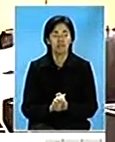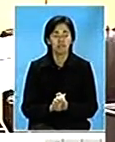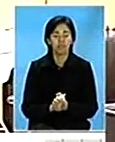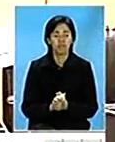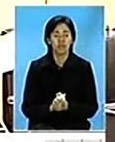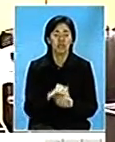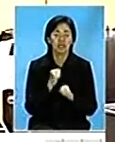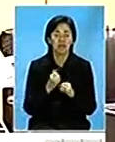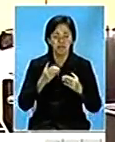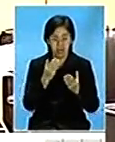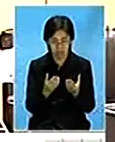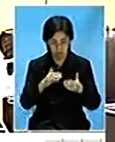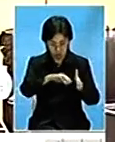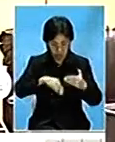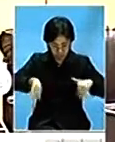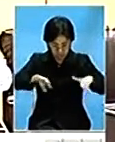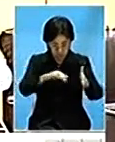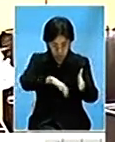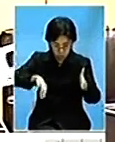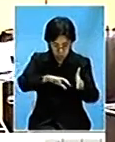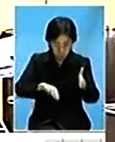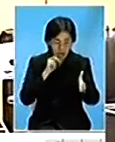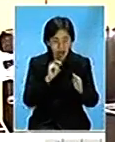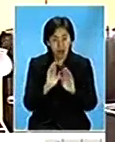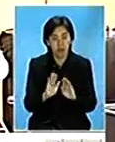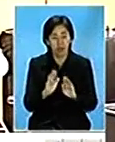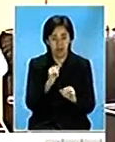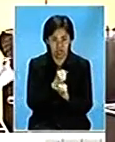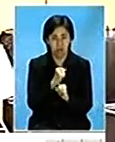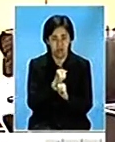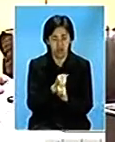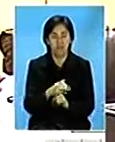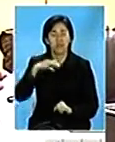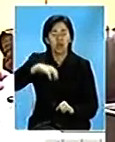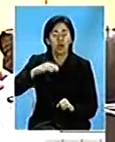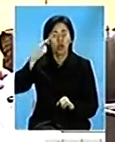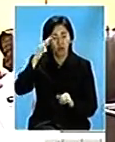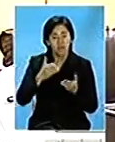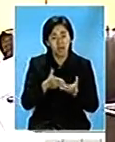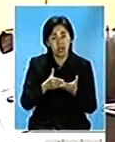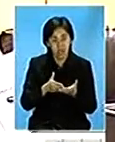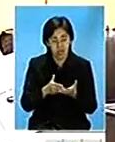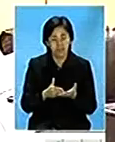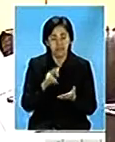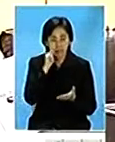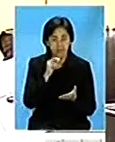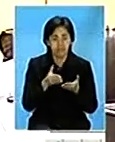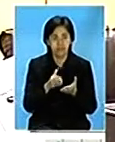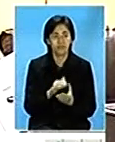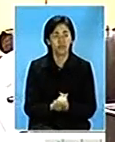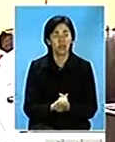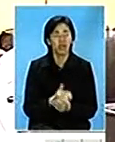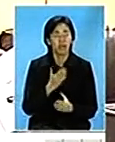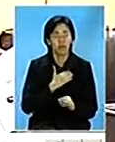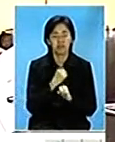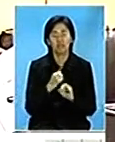และทำแก้มลิงก็ได้ดำเนินการสำหรับกรมเจ้าท่านั้นผมได้ดำมา